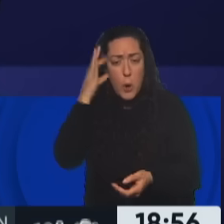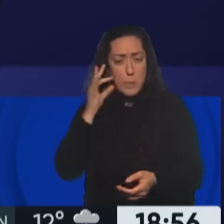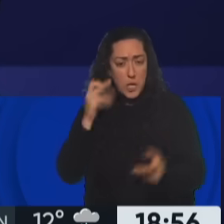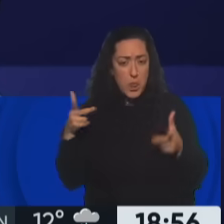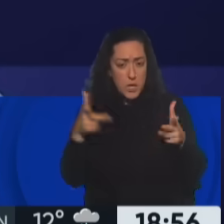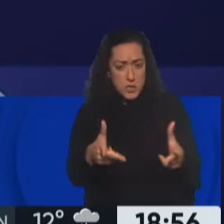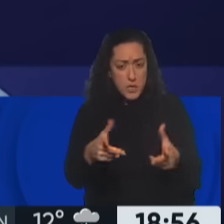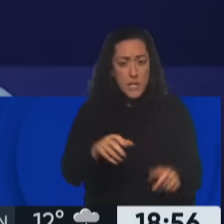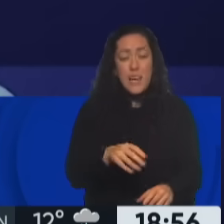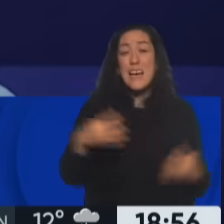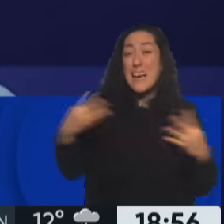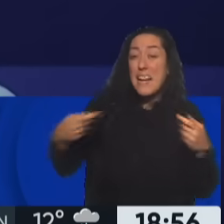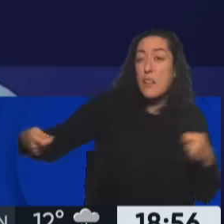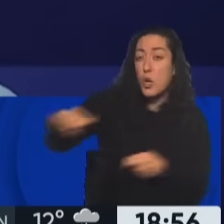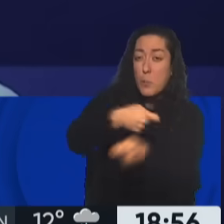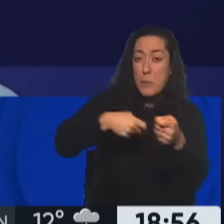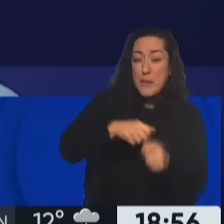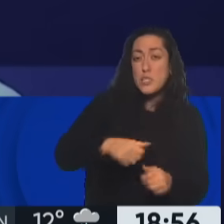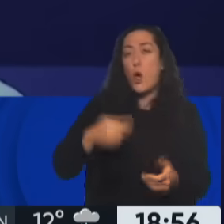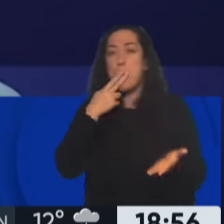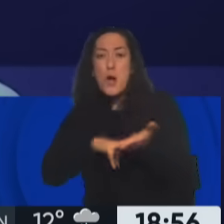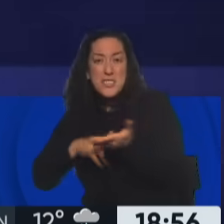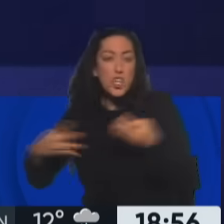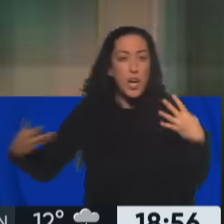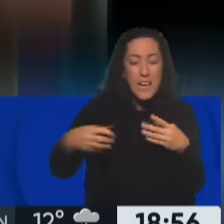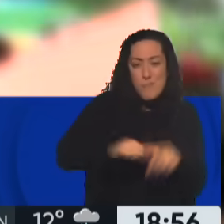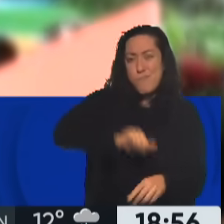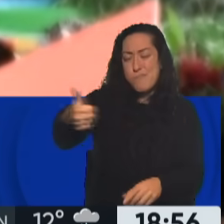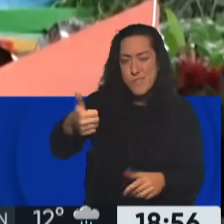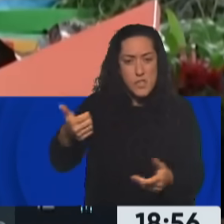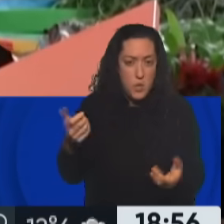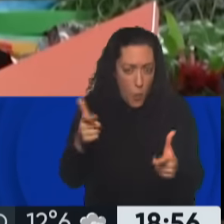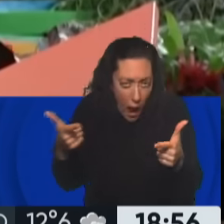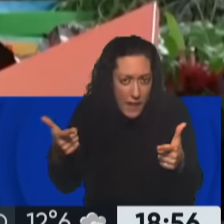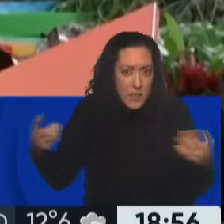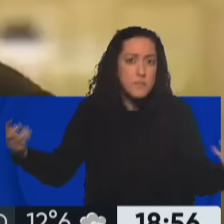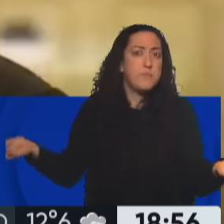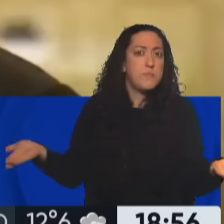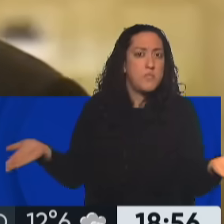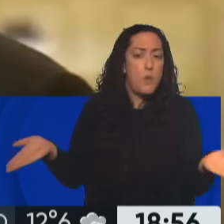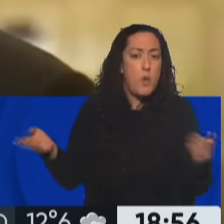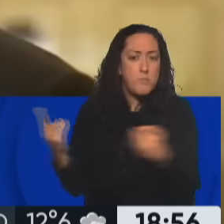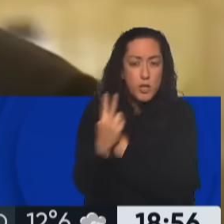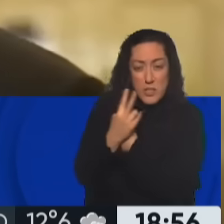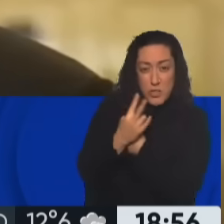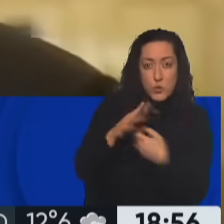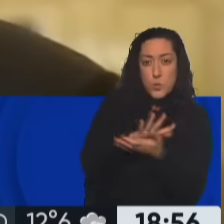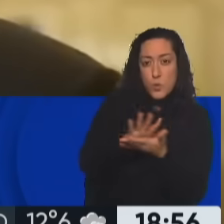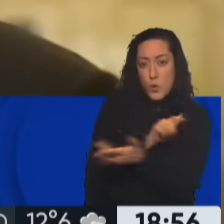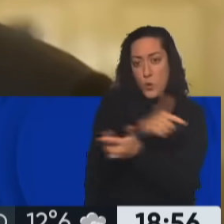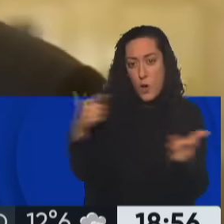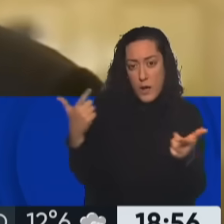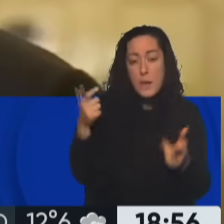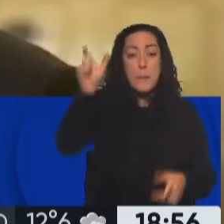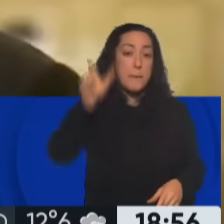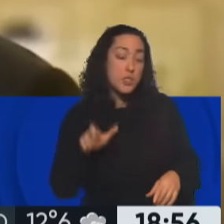易战、关税战没有赢家，保护主义没有出路。 Por su parte, el portavoz de la presidencia rusa,